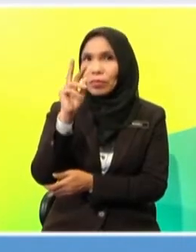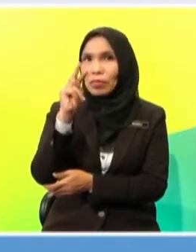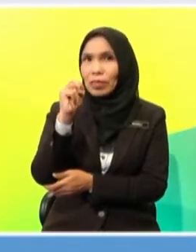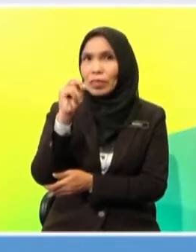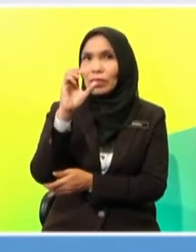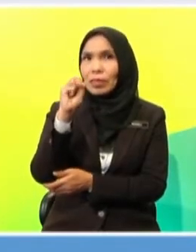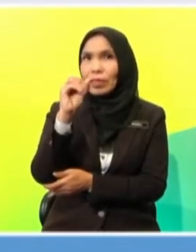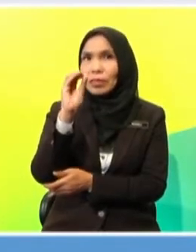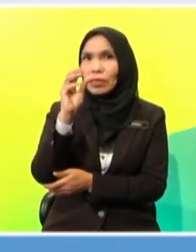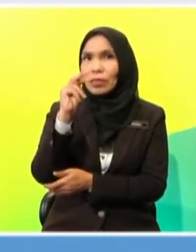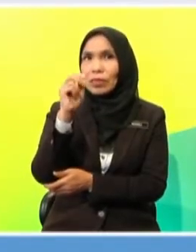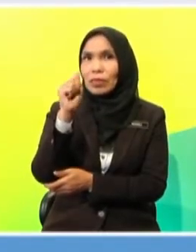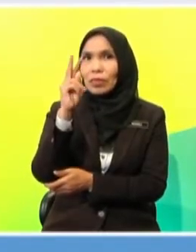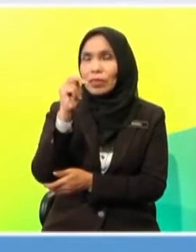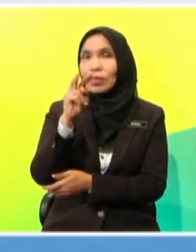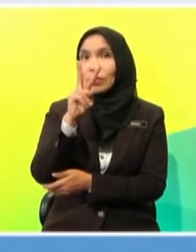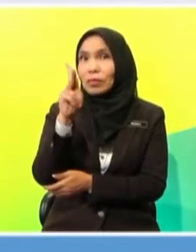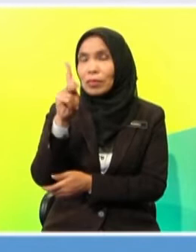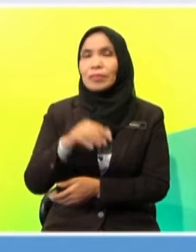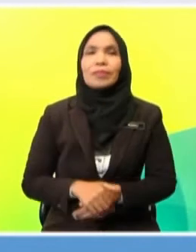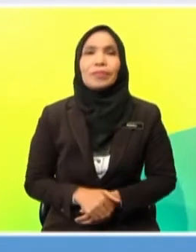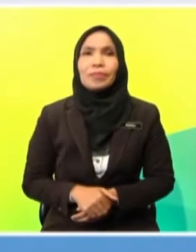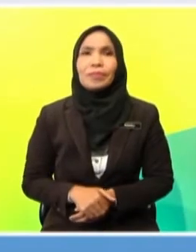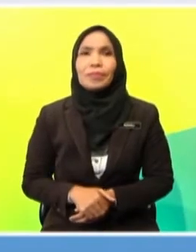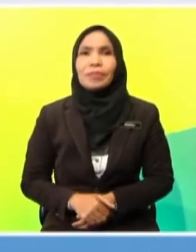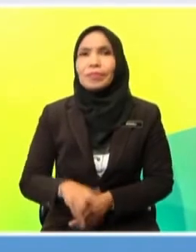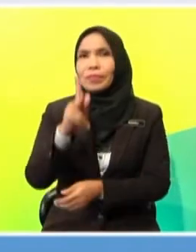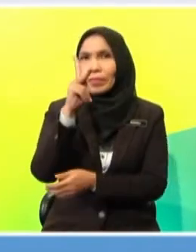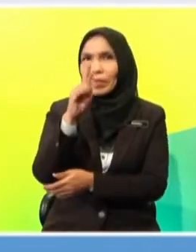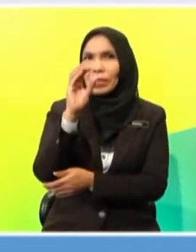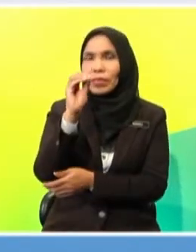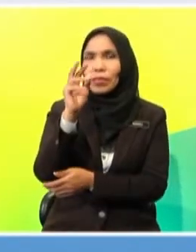yang kedua konsonan vokal konsonan